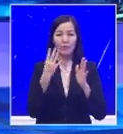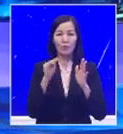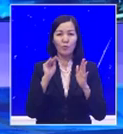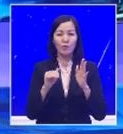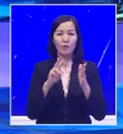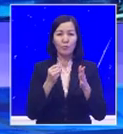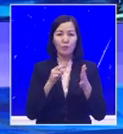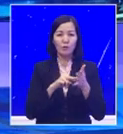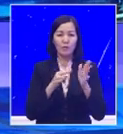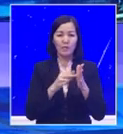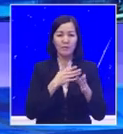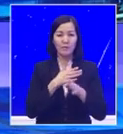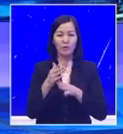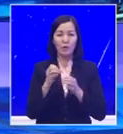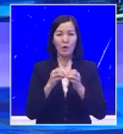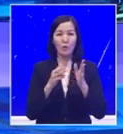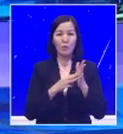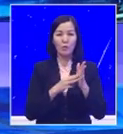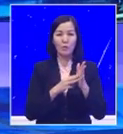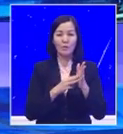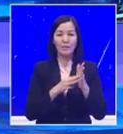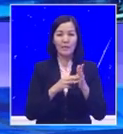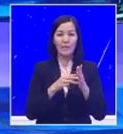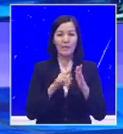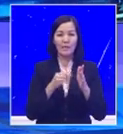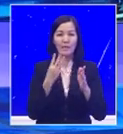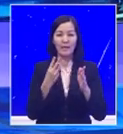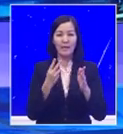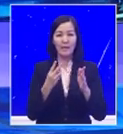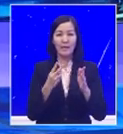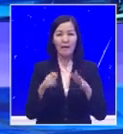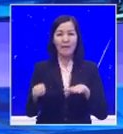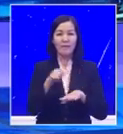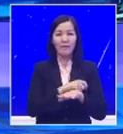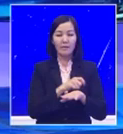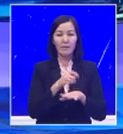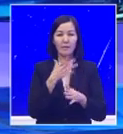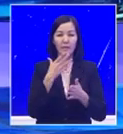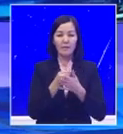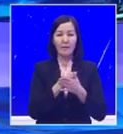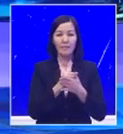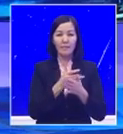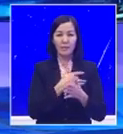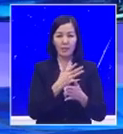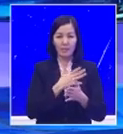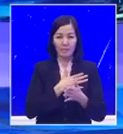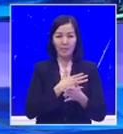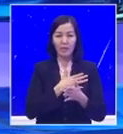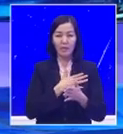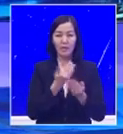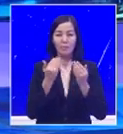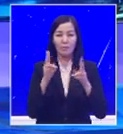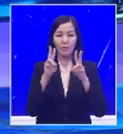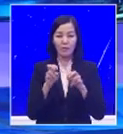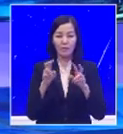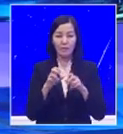4000-ы бюджет есебінен болса, 19-да 2000 шаршысы коммерциялық. Бүгін құрылыс барысын қала әкімдігі өкілдері тексеріп